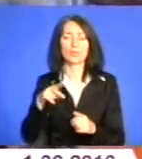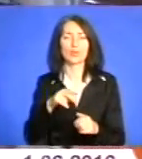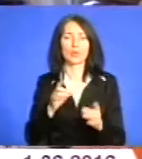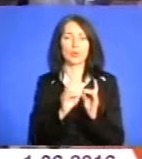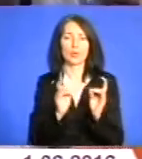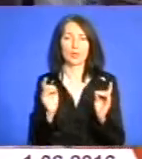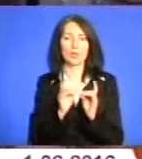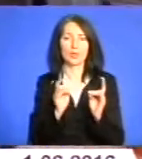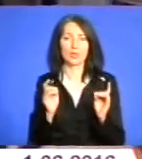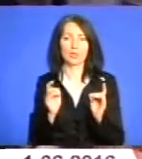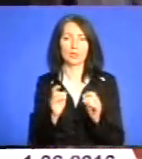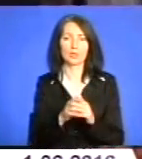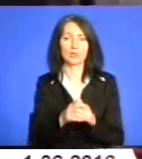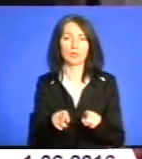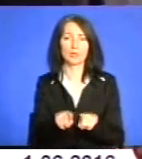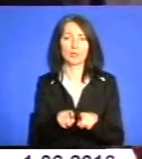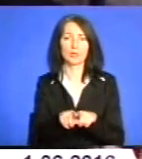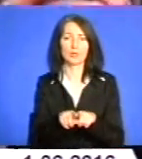і